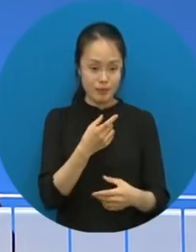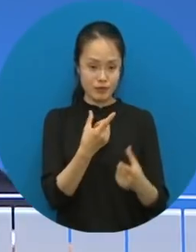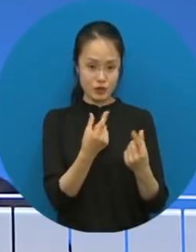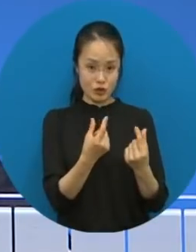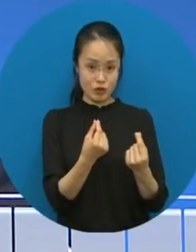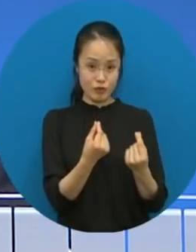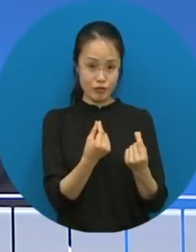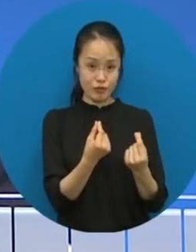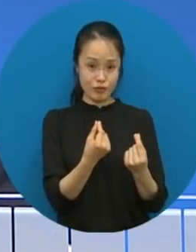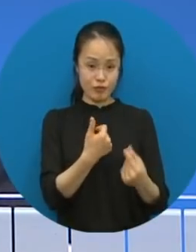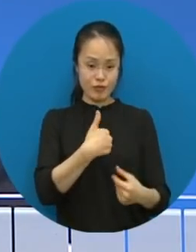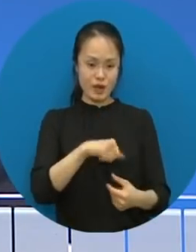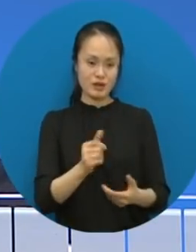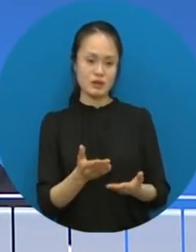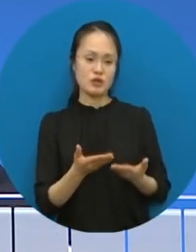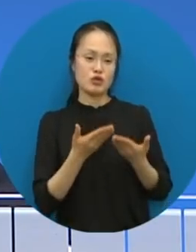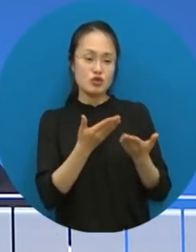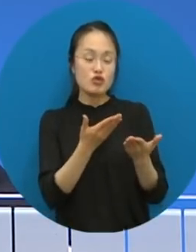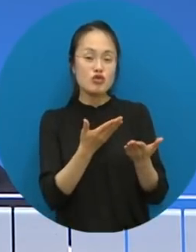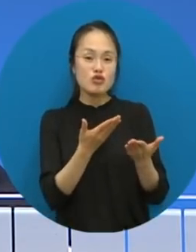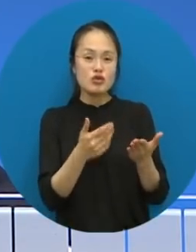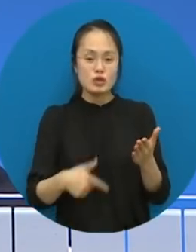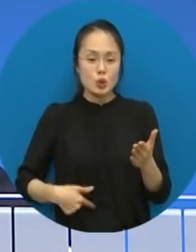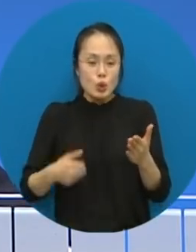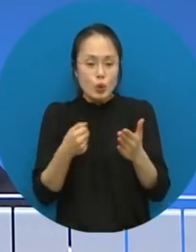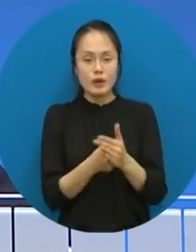어, 하나님 이것만은 안 돼요 이런 거 있지 않습니까?